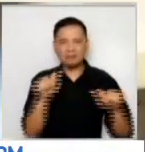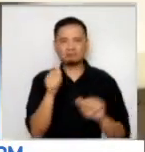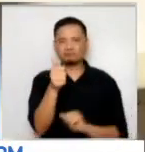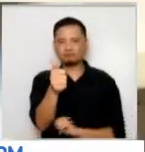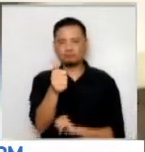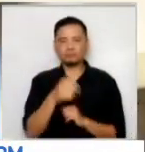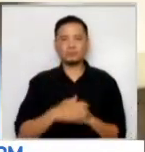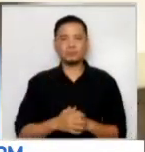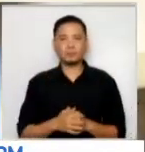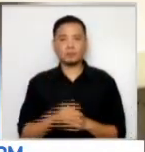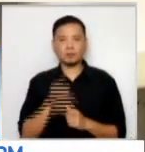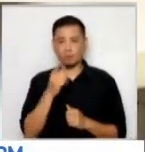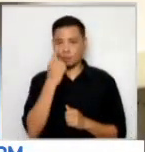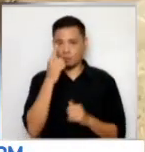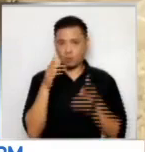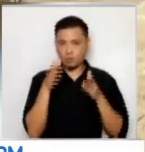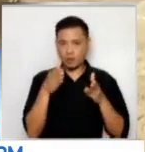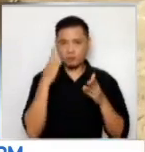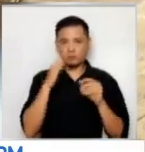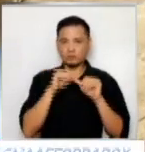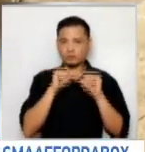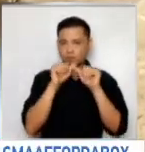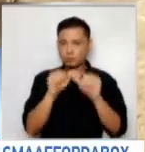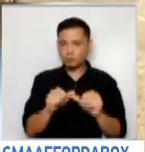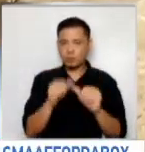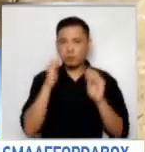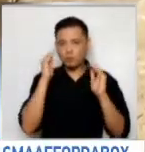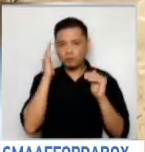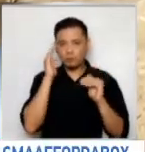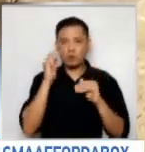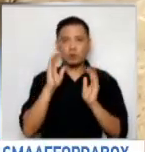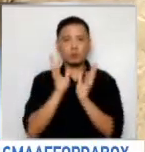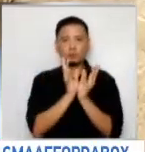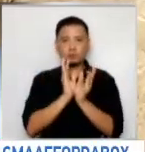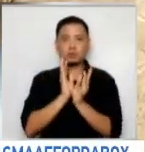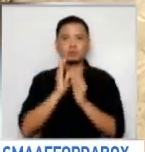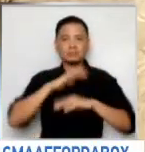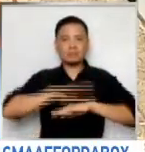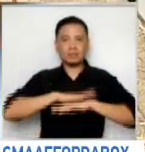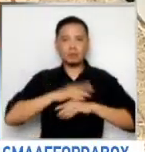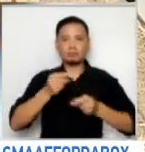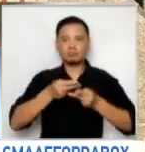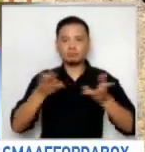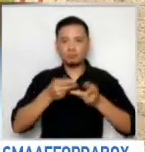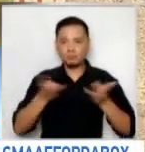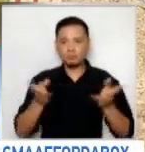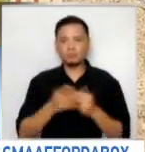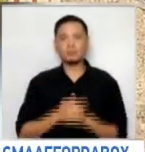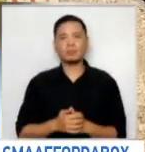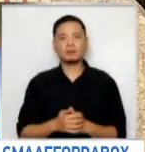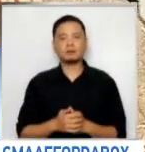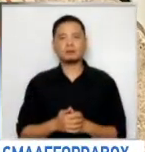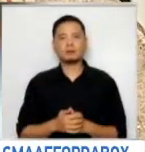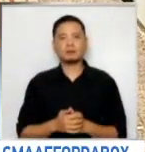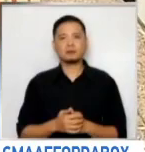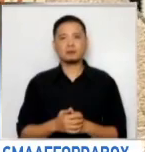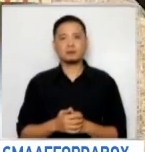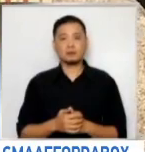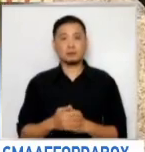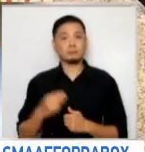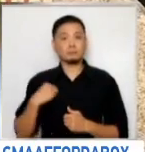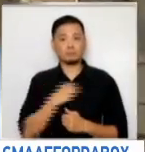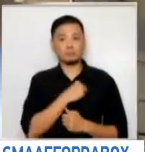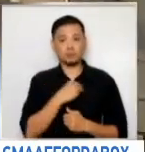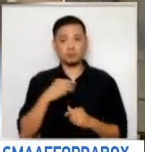nilang sustainable at magtuloy-tuloy ang community pantry. Narito po ang pahayag ng isa sa mga miyembro ng grupo ng manggagawa